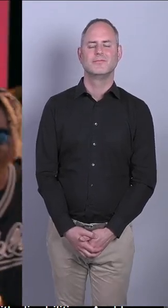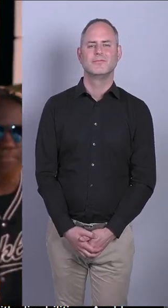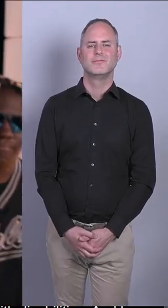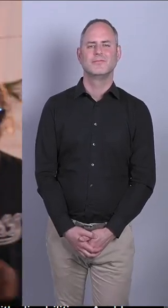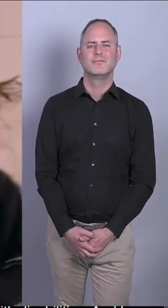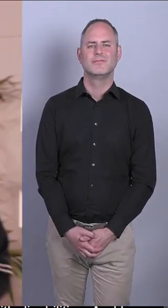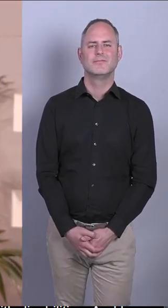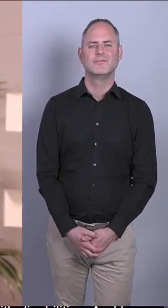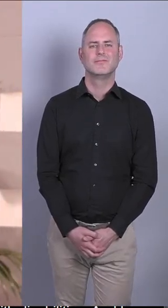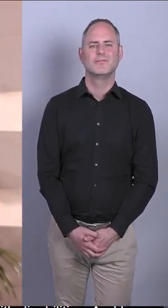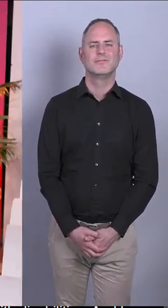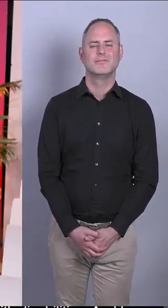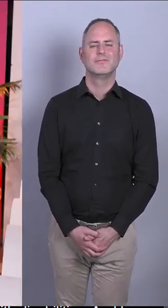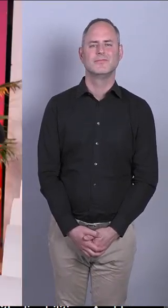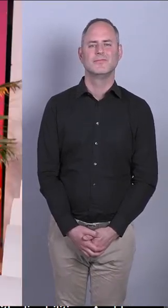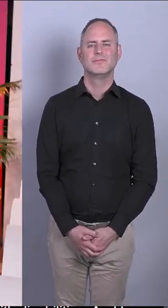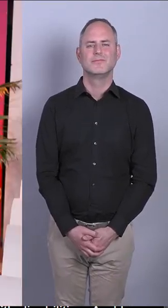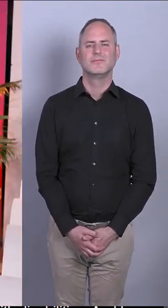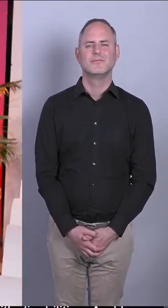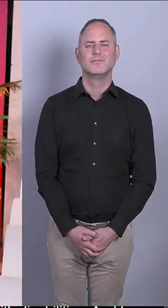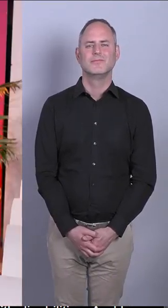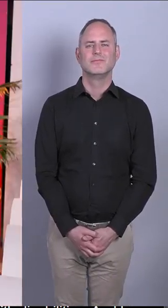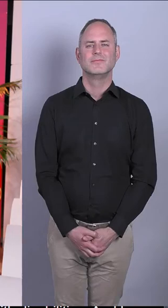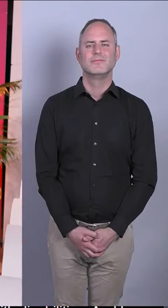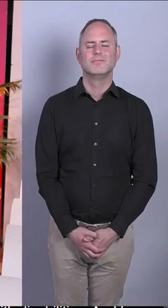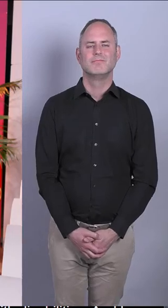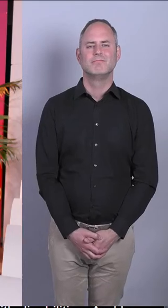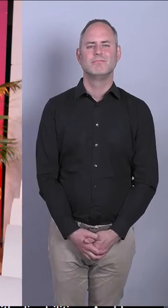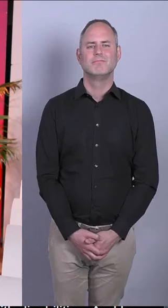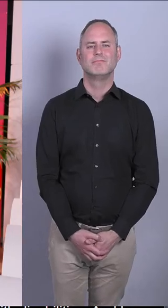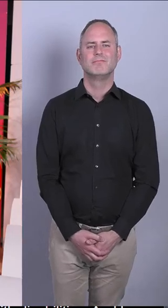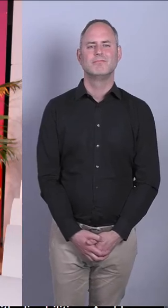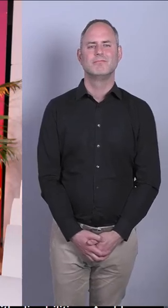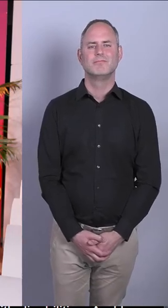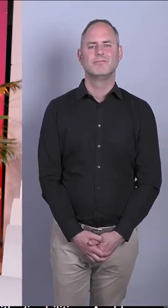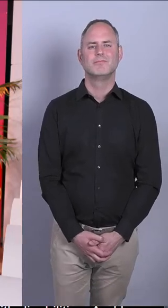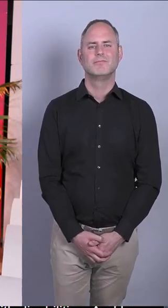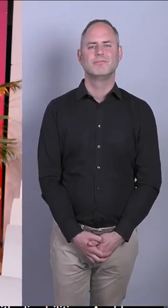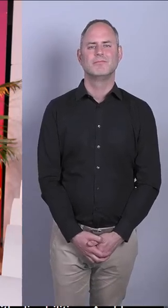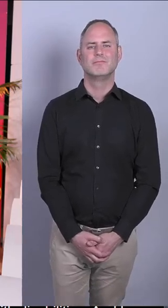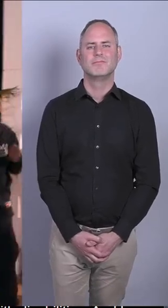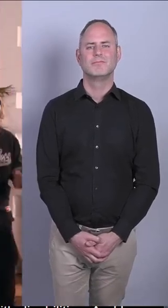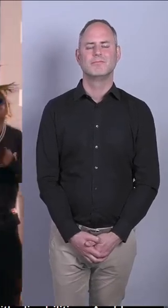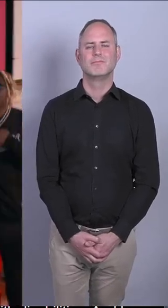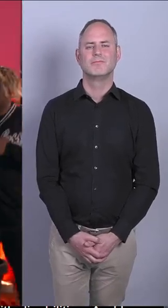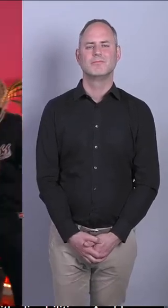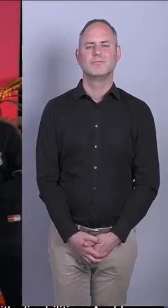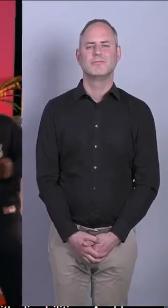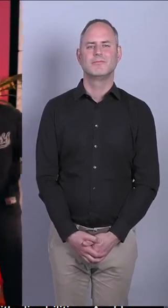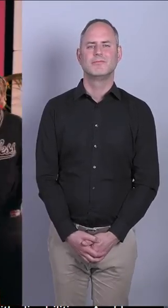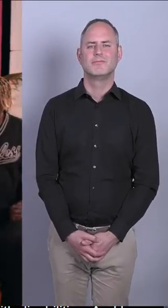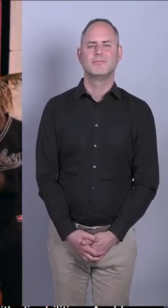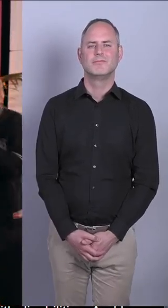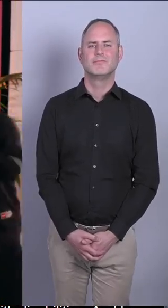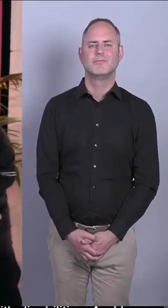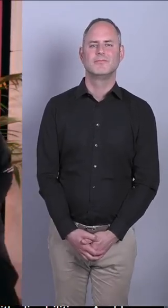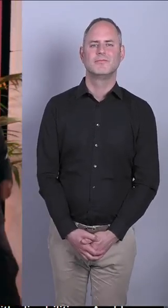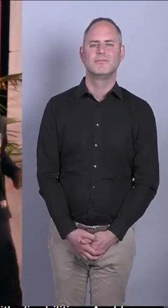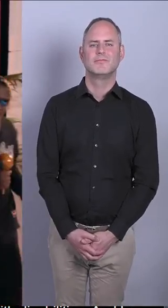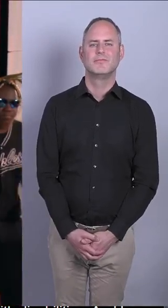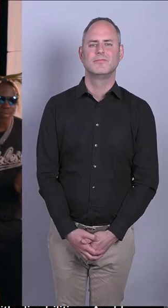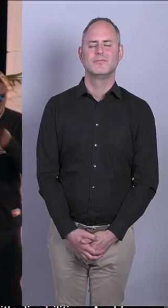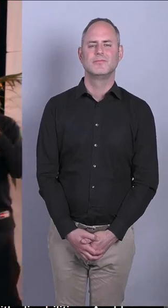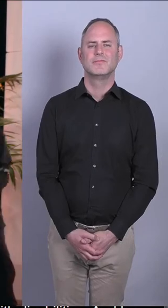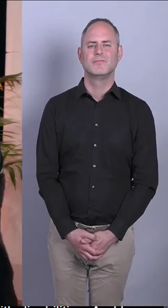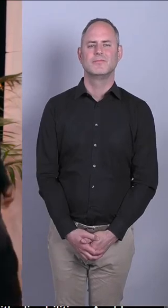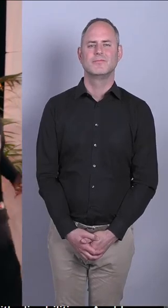verlieren. Finden wir uns wieder immer am Hafen. Liegt unser Schiff vor Anker und wir können ruhig schlafen. Der Kurs ist klar, wir sitzen alle in einem Boot. Keiner